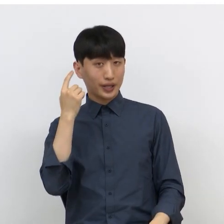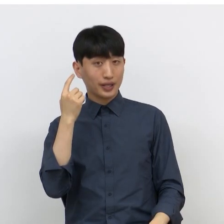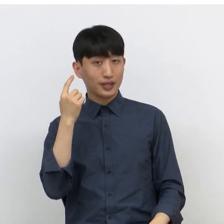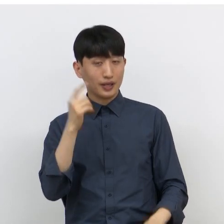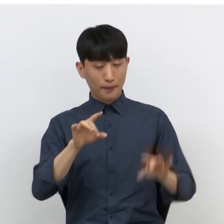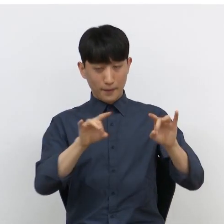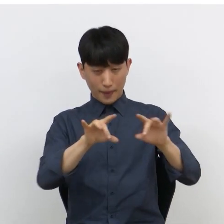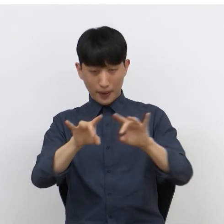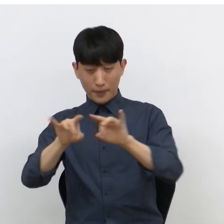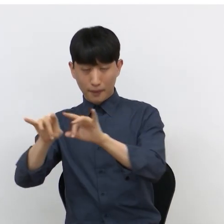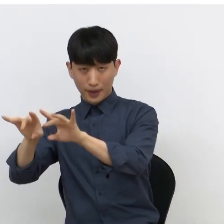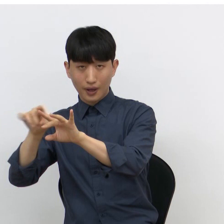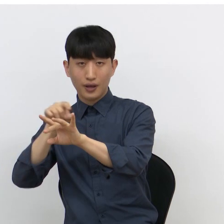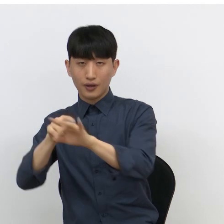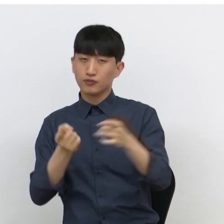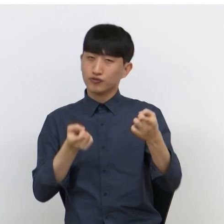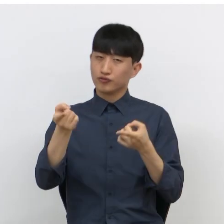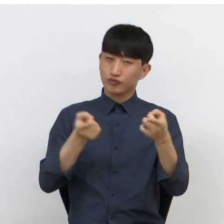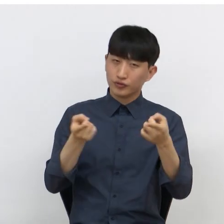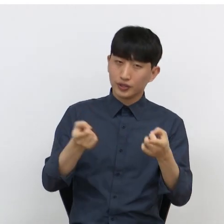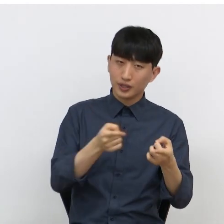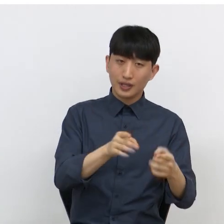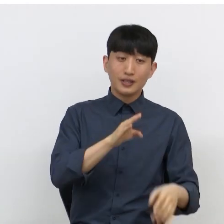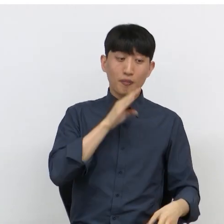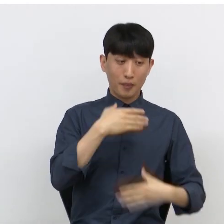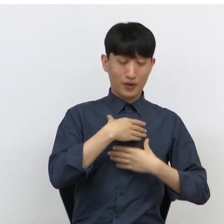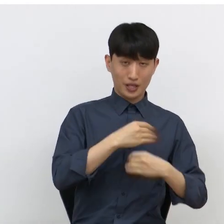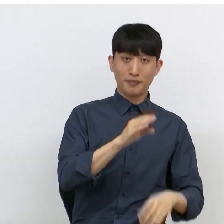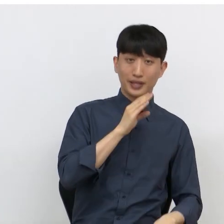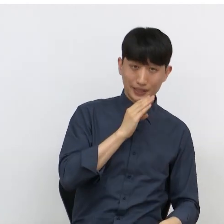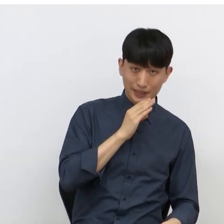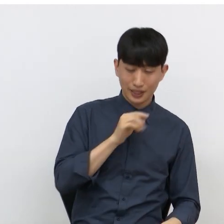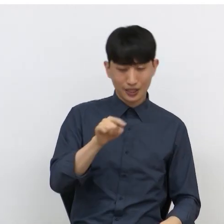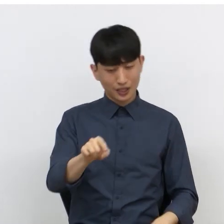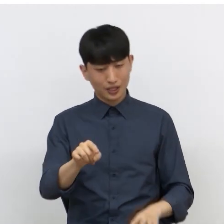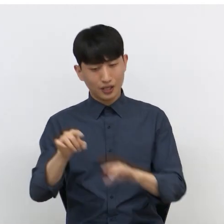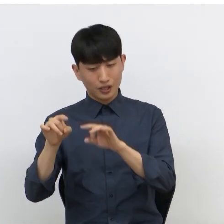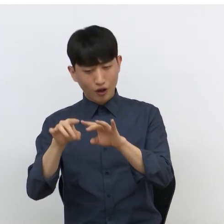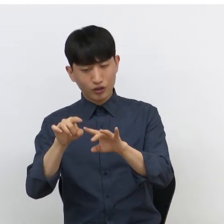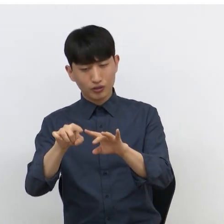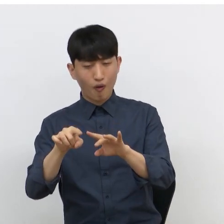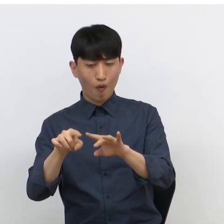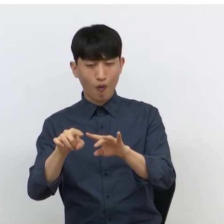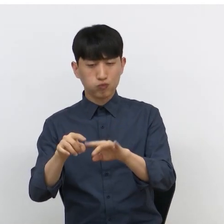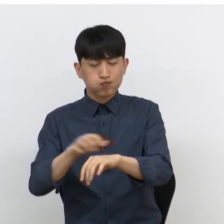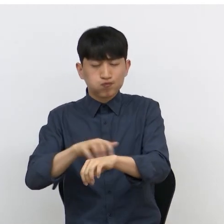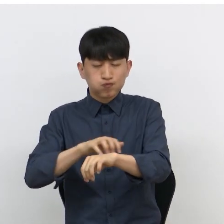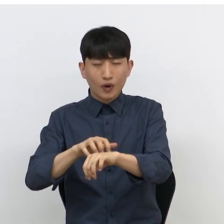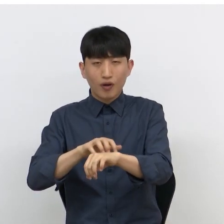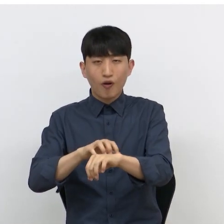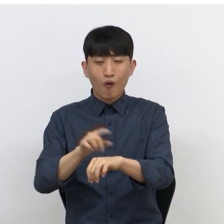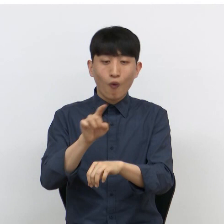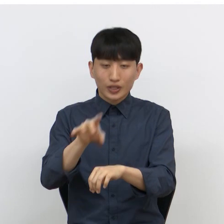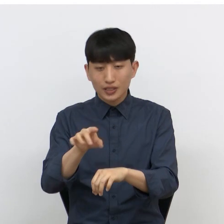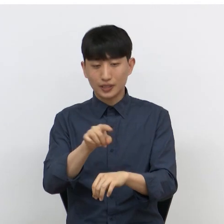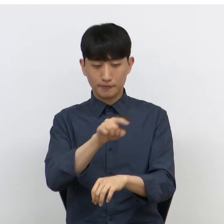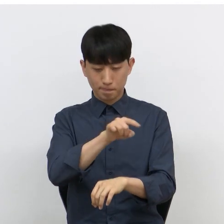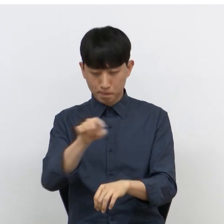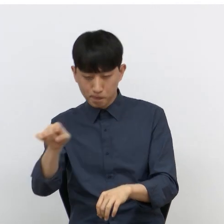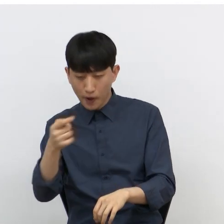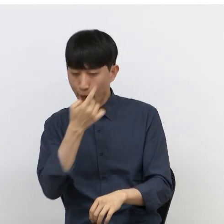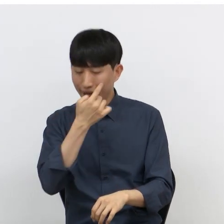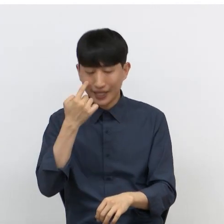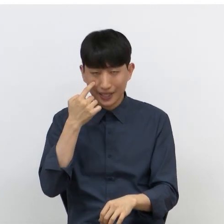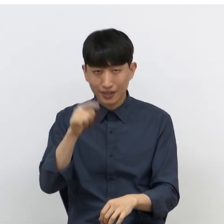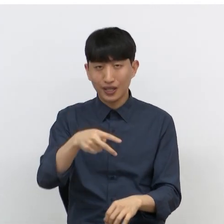수준이 정확하게 정말 편한지 아니면 어떤 전극이 너무 세게 들어서 불편한지를 측정하는 게 바로 스위핑입니다. 자,